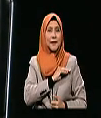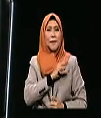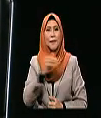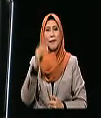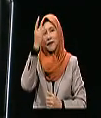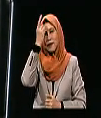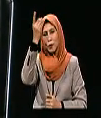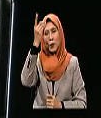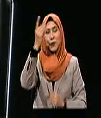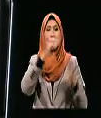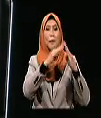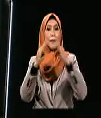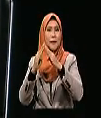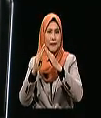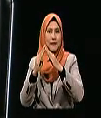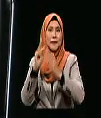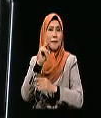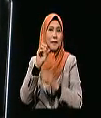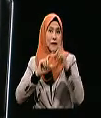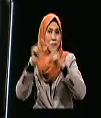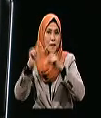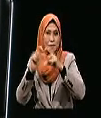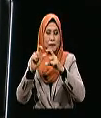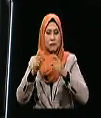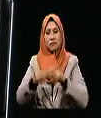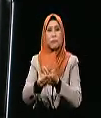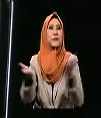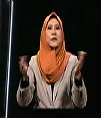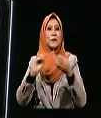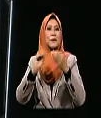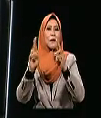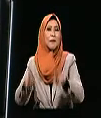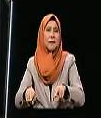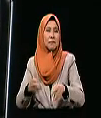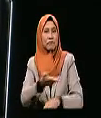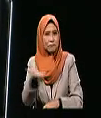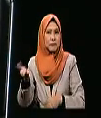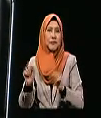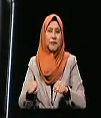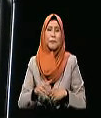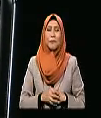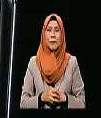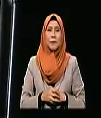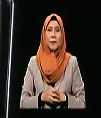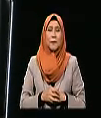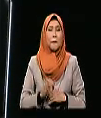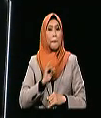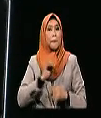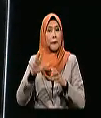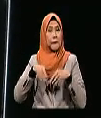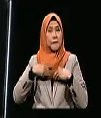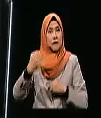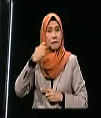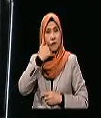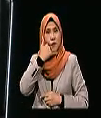Bandar DBKR kepada rakyat. Jadi kita maksudnya kepada orang wilayah. Tapi bila saya terima phone call,